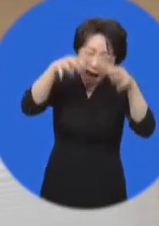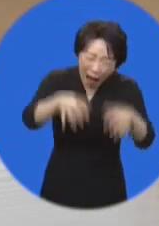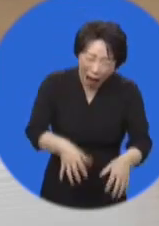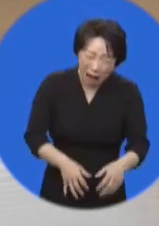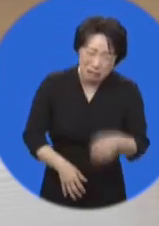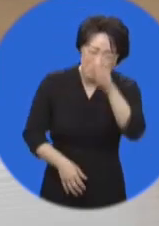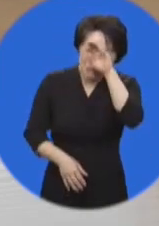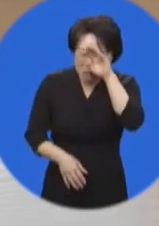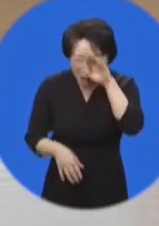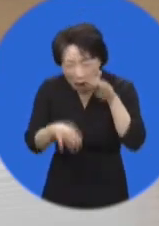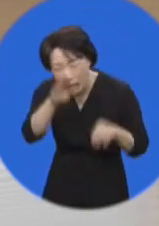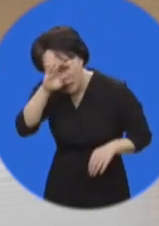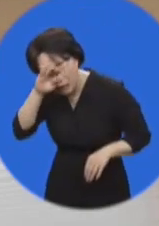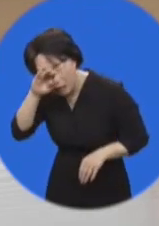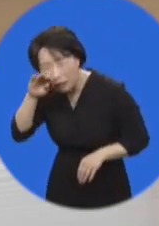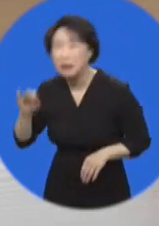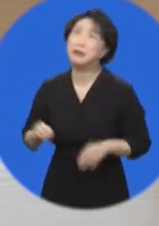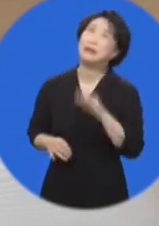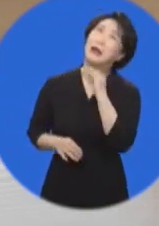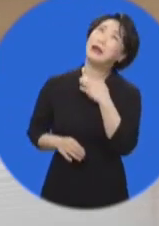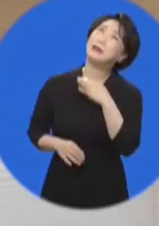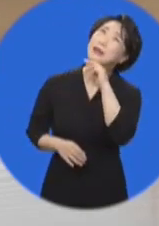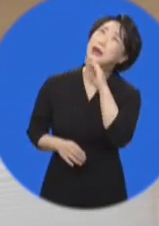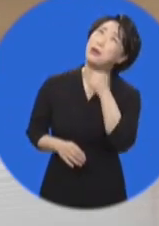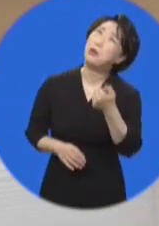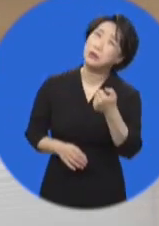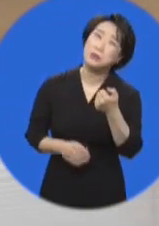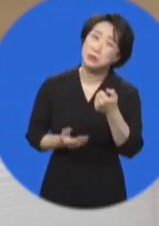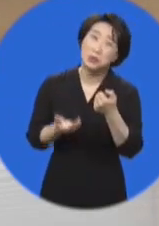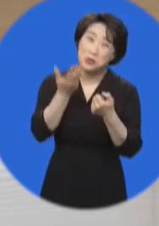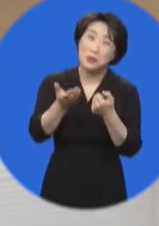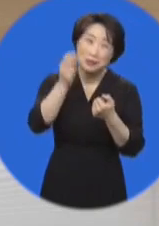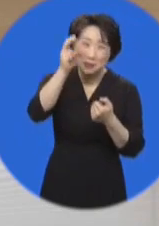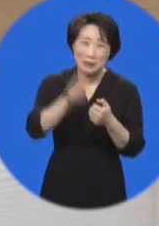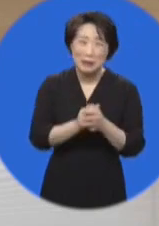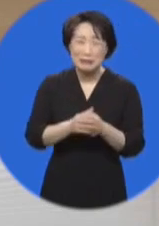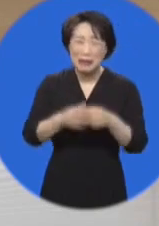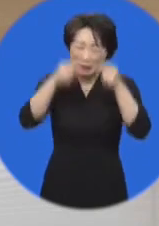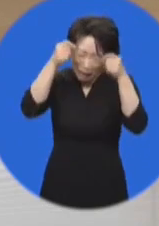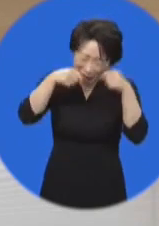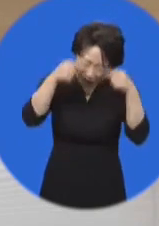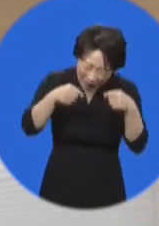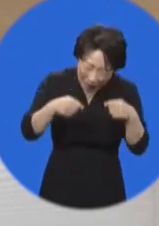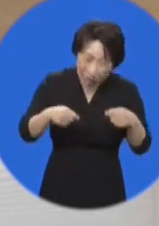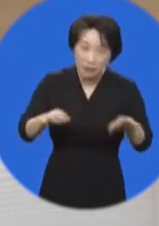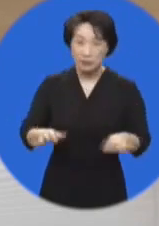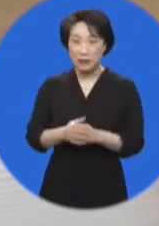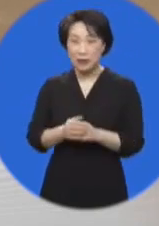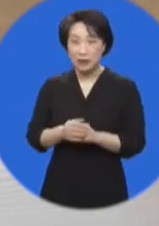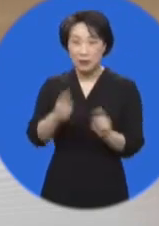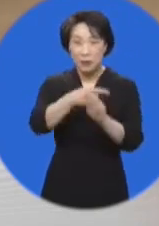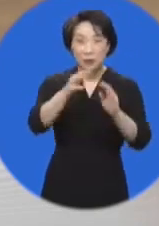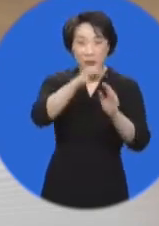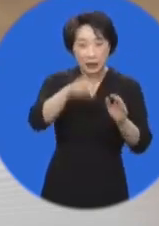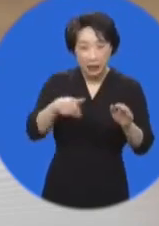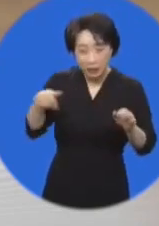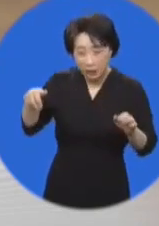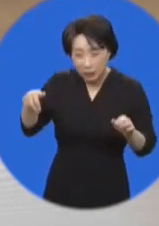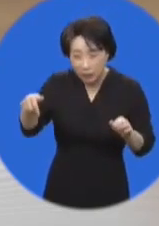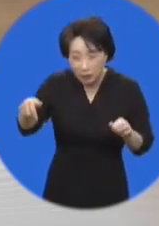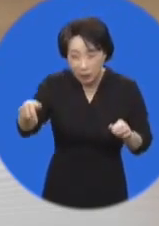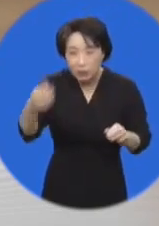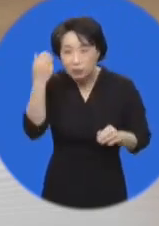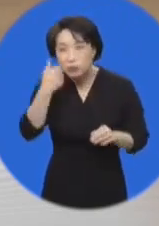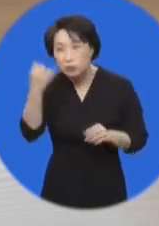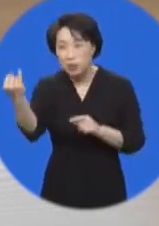이렇게 울었어 막 나이 50대 초반에 그렇게 울었어요. 근데 지나갔다 우리 여자